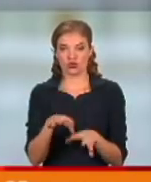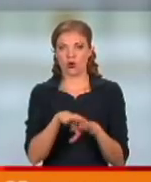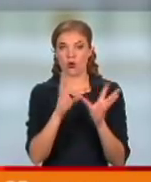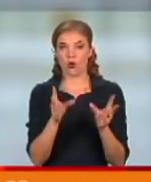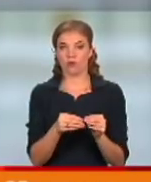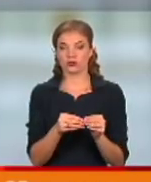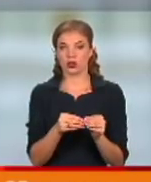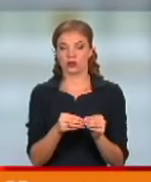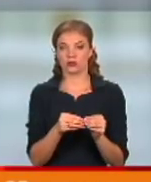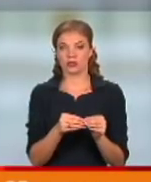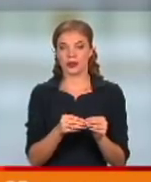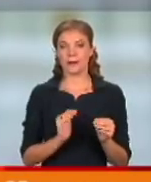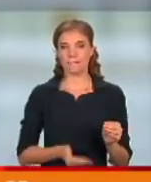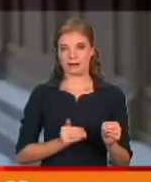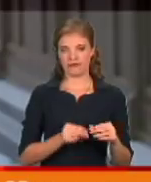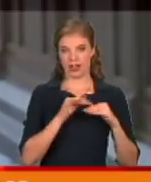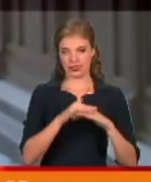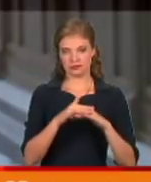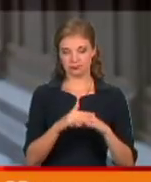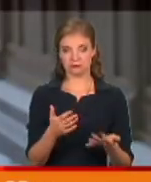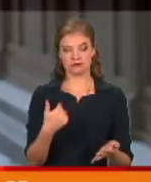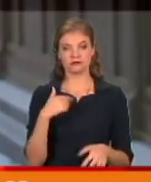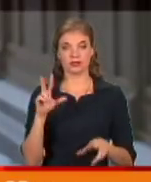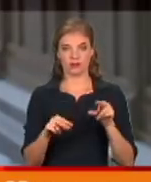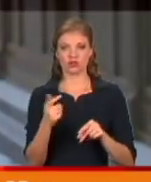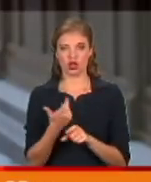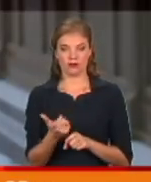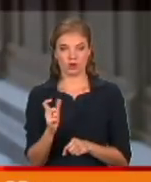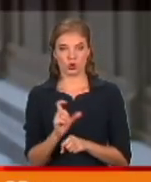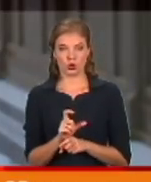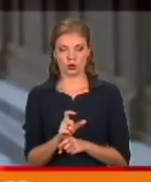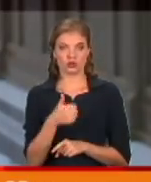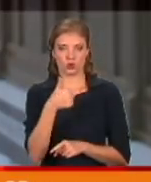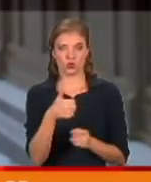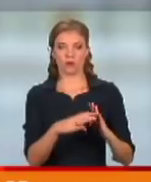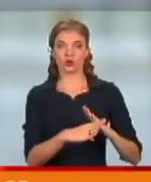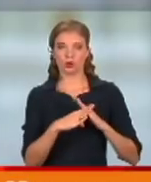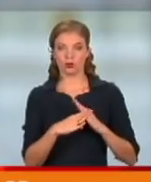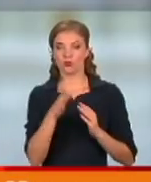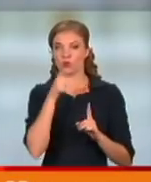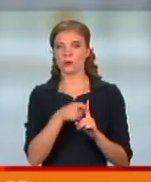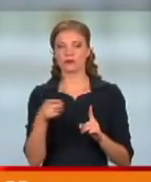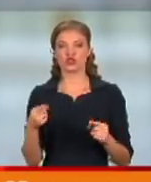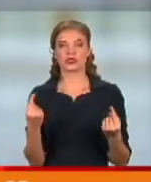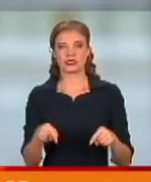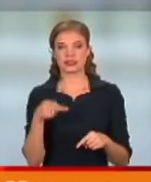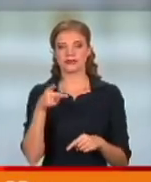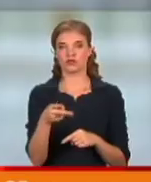обсяг приватних переказів. Ми вважаємо, що це нам досить добре допомогло під час кризи